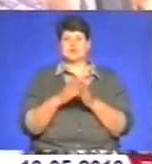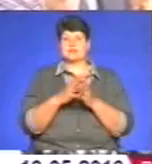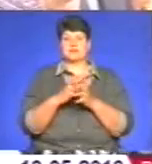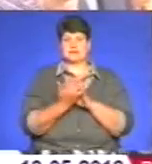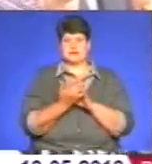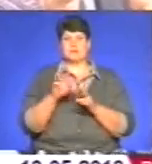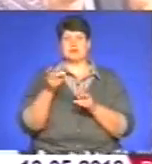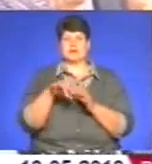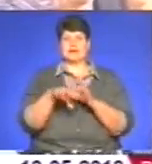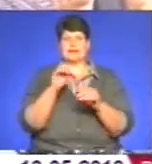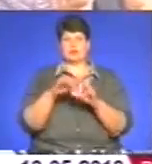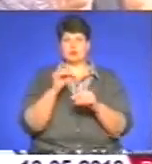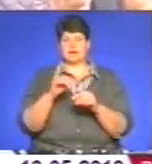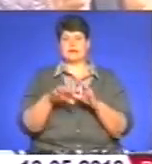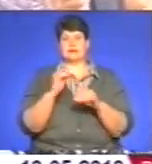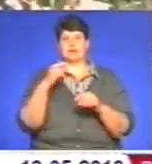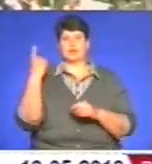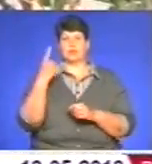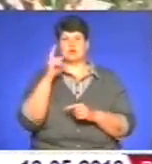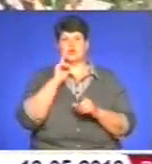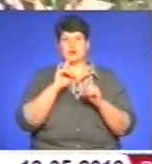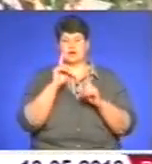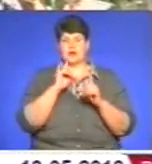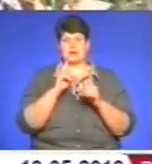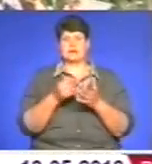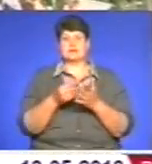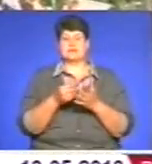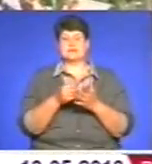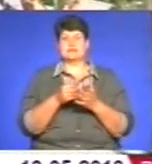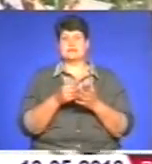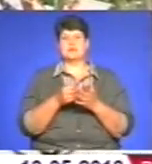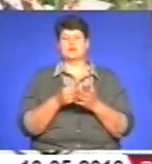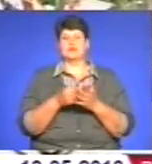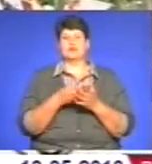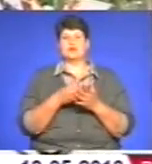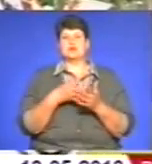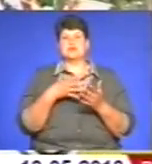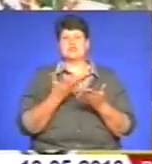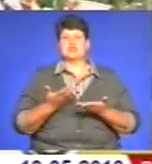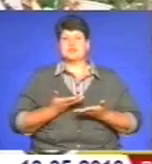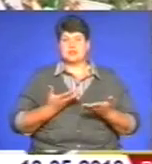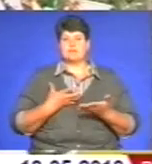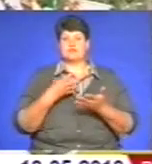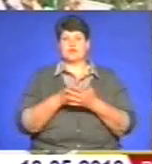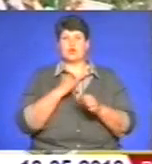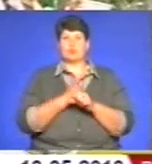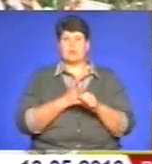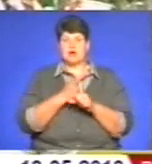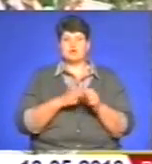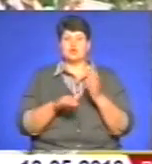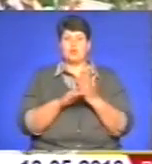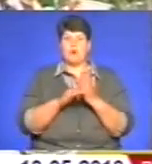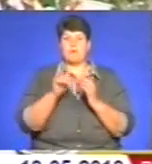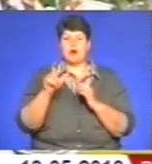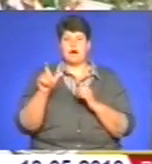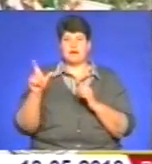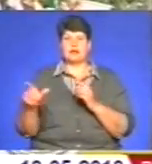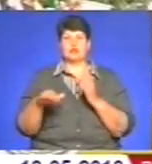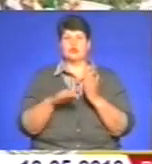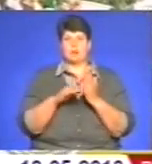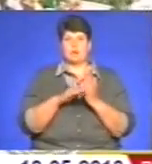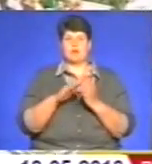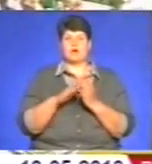депутати і депутати обласної ради. Цілим своїм життям, своєю працею, тим, що він допомагав людям, допомагав воїнам УПА,